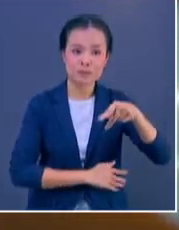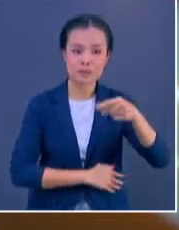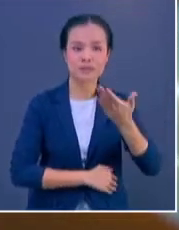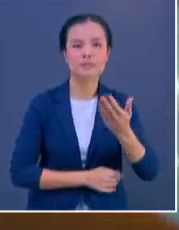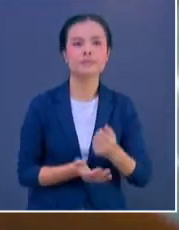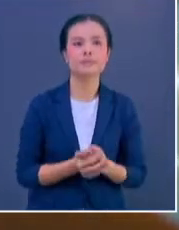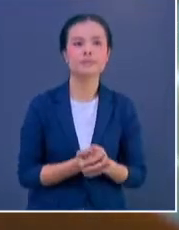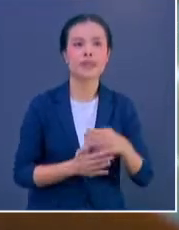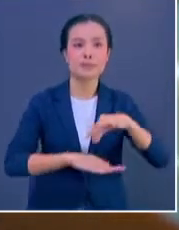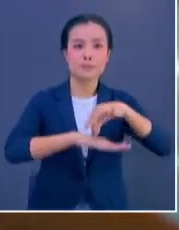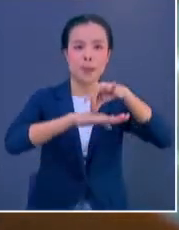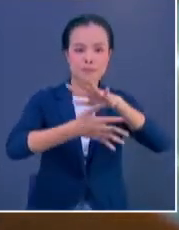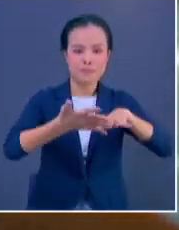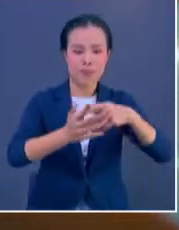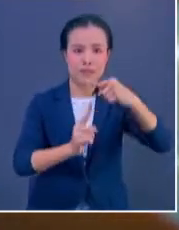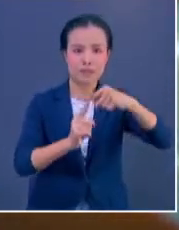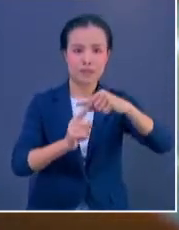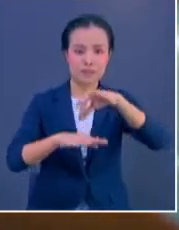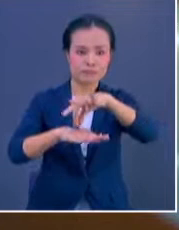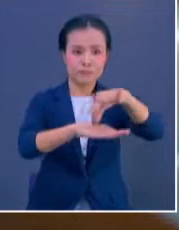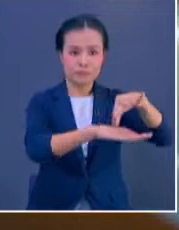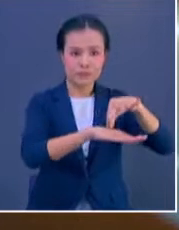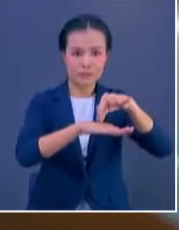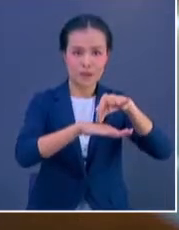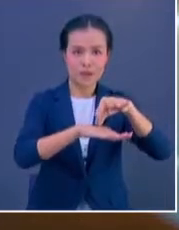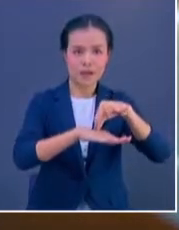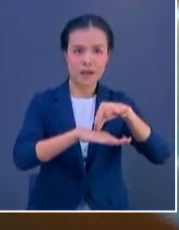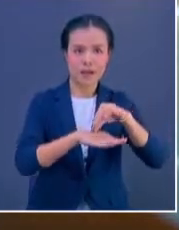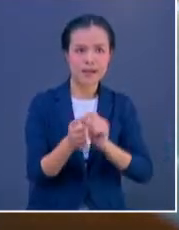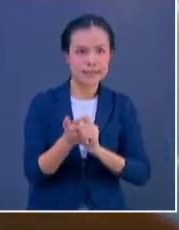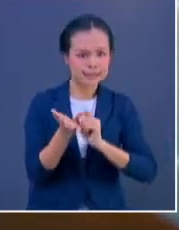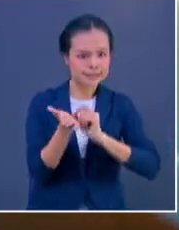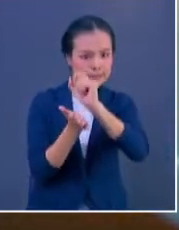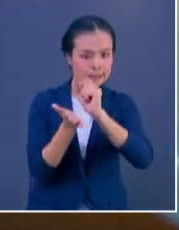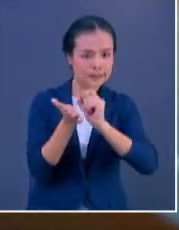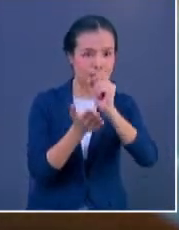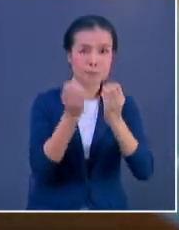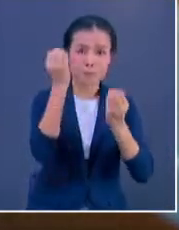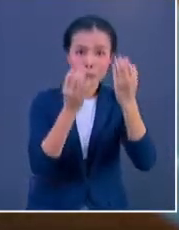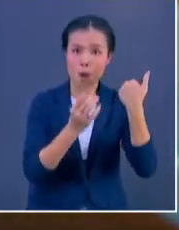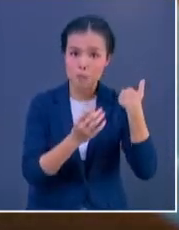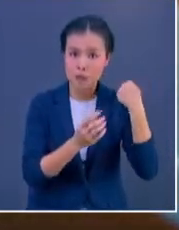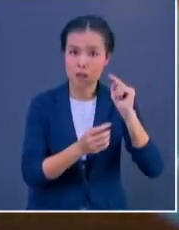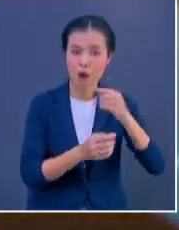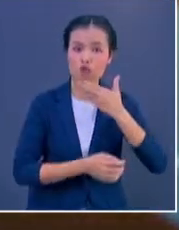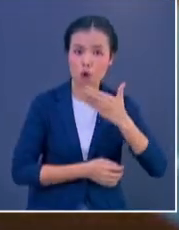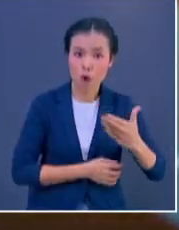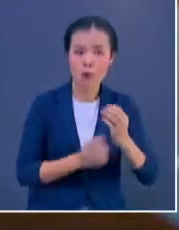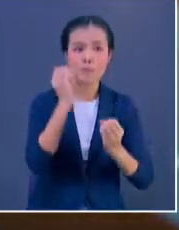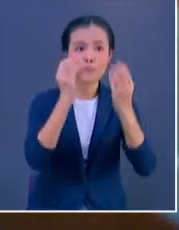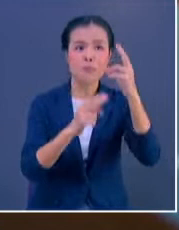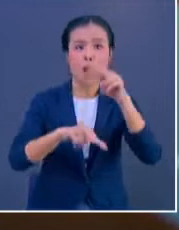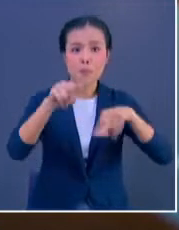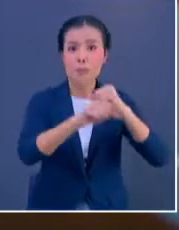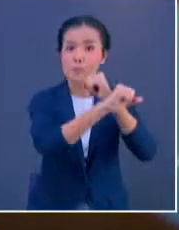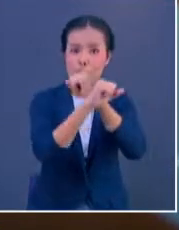ไปปุ๊บเนี่ยก็จะมีแผนที่ขึ้นมานะแล้วเราก็ไปบริเวณที่เราต้องการแล้วติ๊กดูว่าอยู่ในเขตป่าไม้ถาวรหรือเปล่าเนี่ยอยู่ในเขตป่าสงวนหรือเปล่